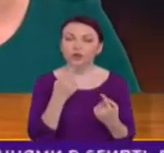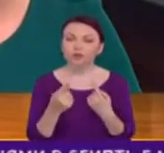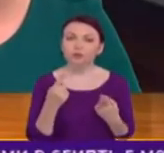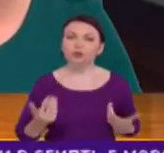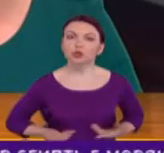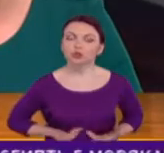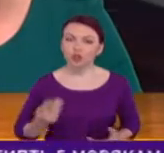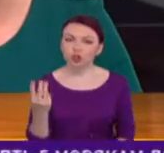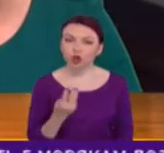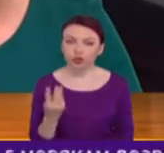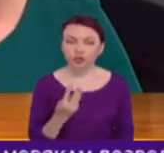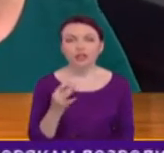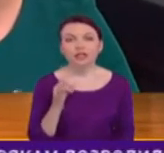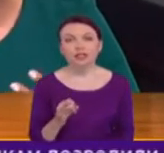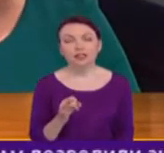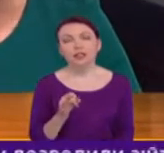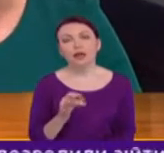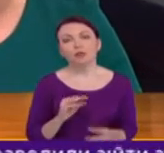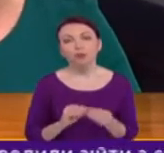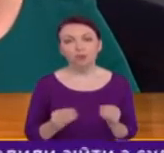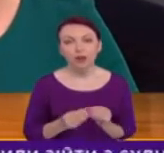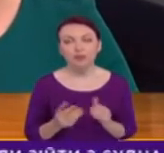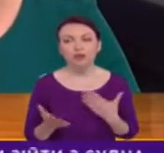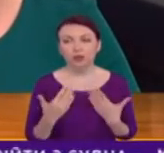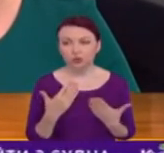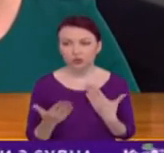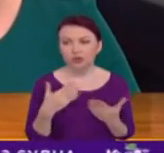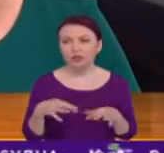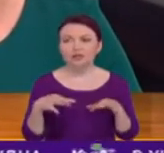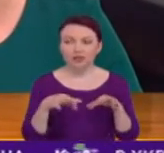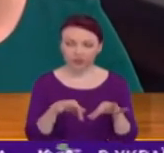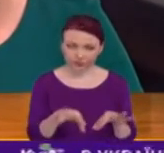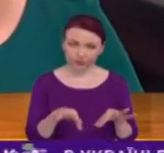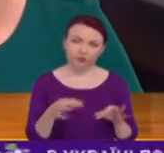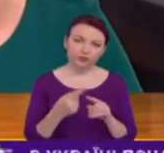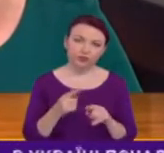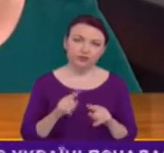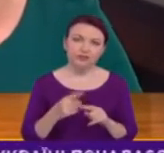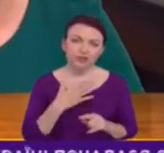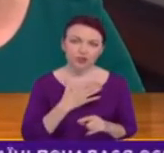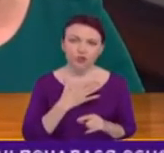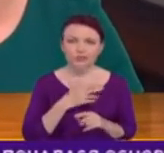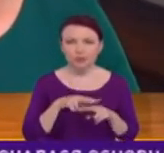на Троєщині, а також про проблеми, які стосуються транспортної інфраструктури нашої столиці.